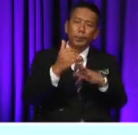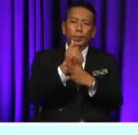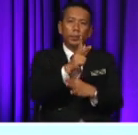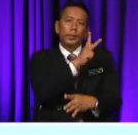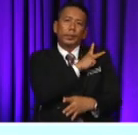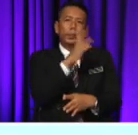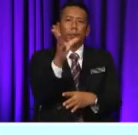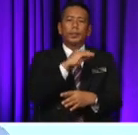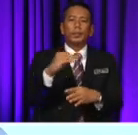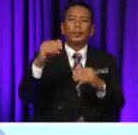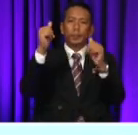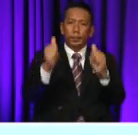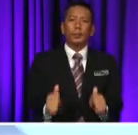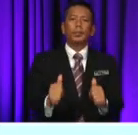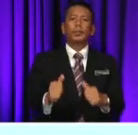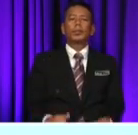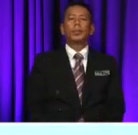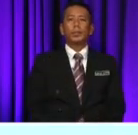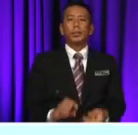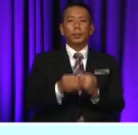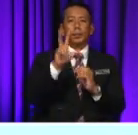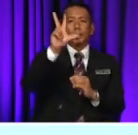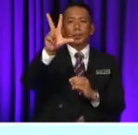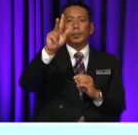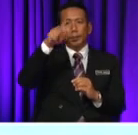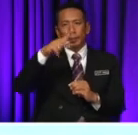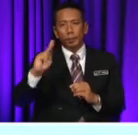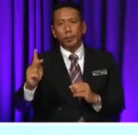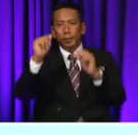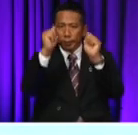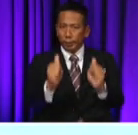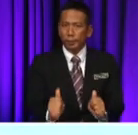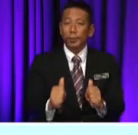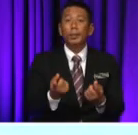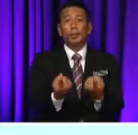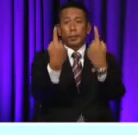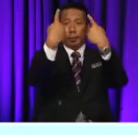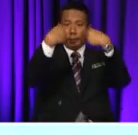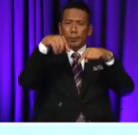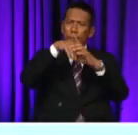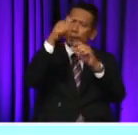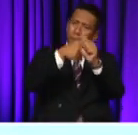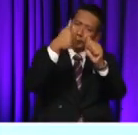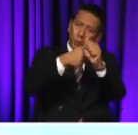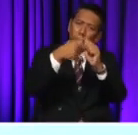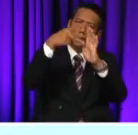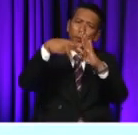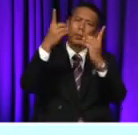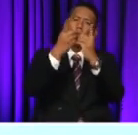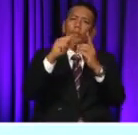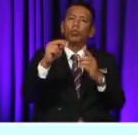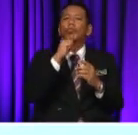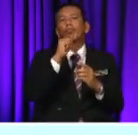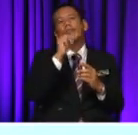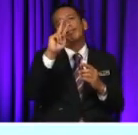buah yang ketiga memastikan ahli hadir dalam setiap perjumpaan seseorang